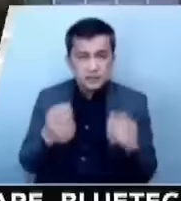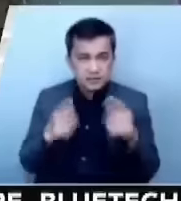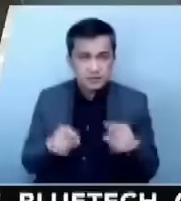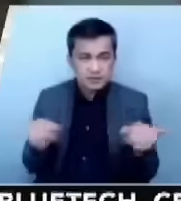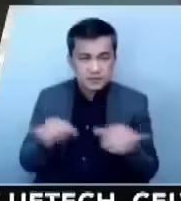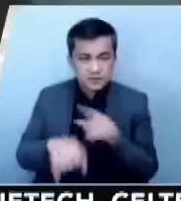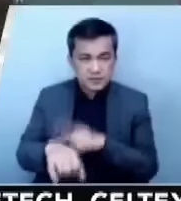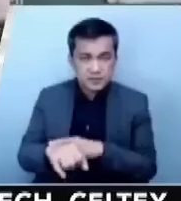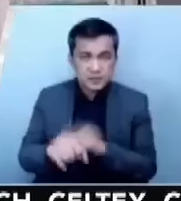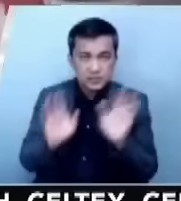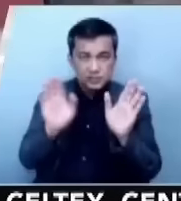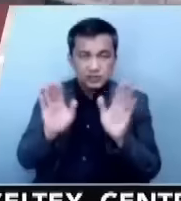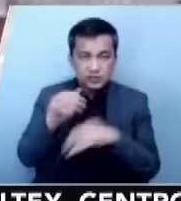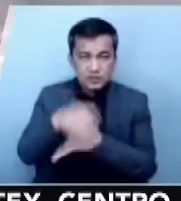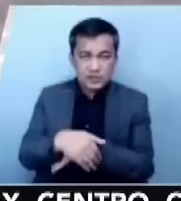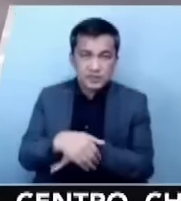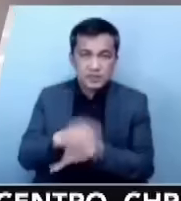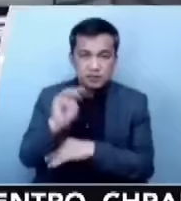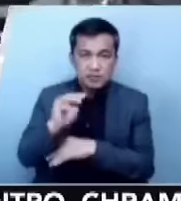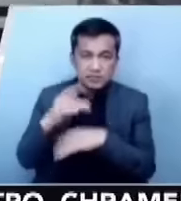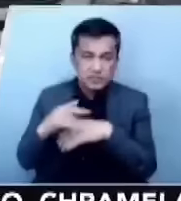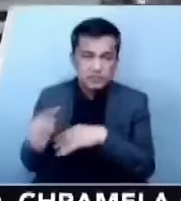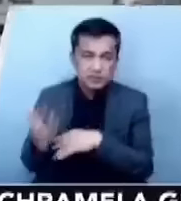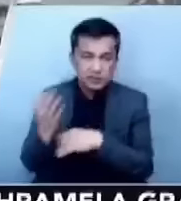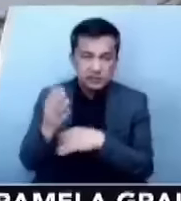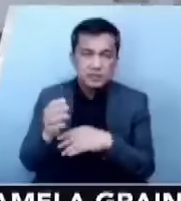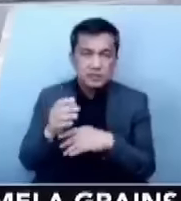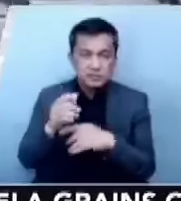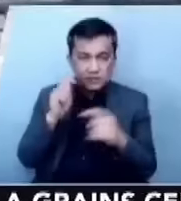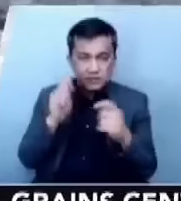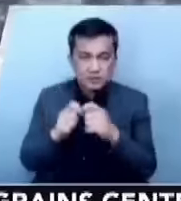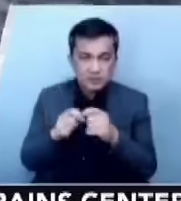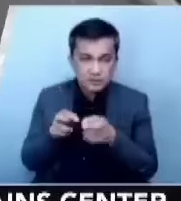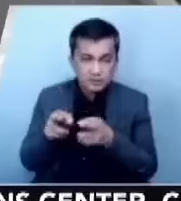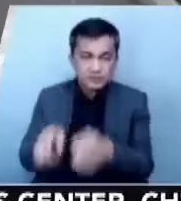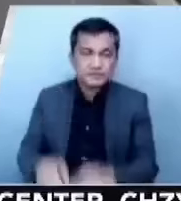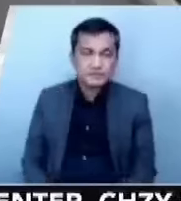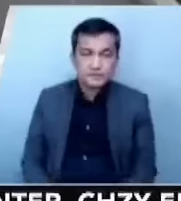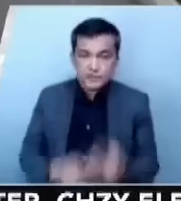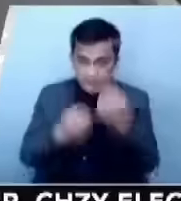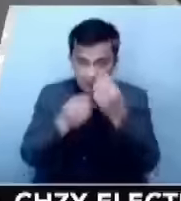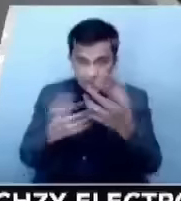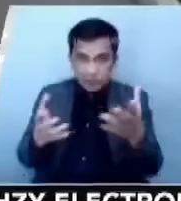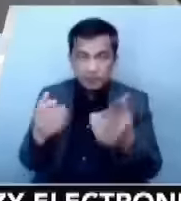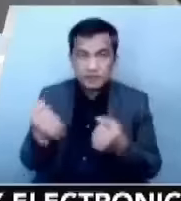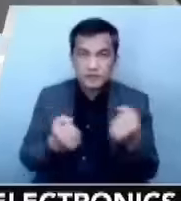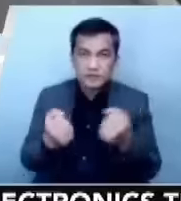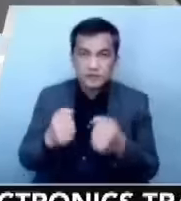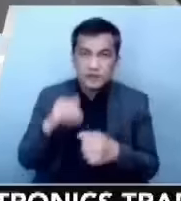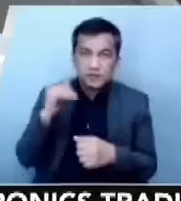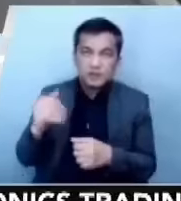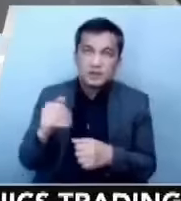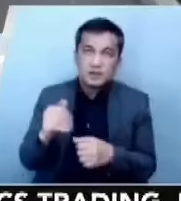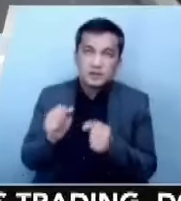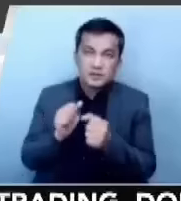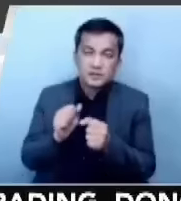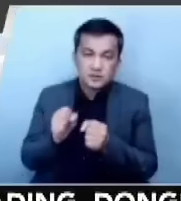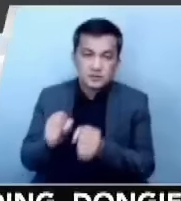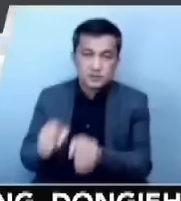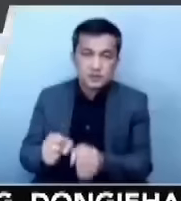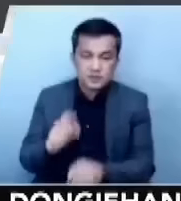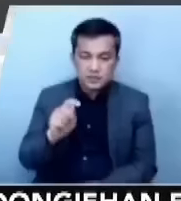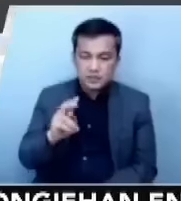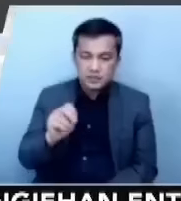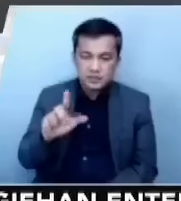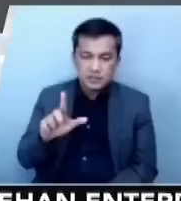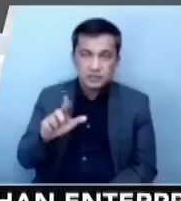at Lunes ng madaling araw sa kaparehong ruta. Inaabisuhan na ang mga motorista na iwasan ang mga dadaan ng kalsada ng tunnel boring machine para